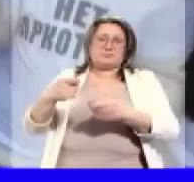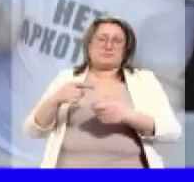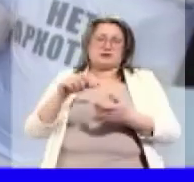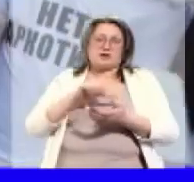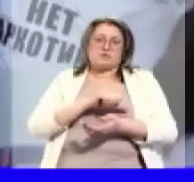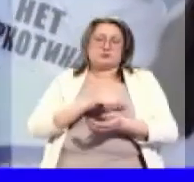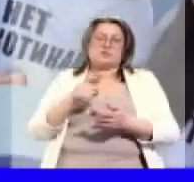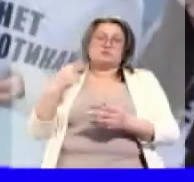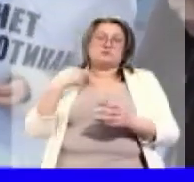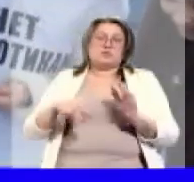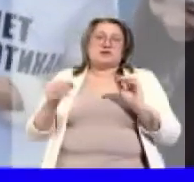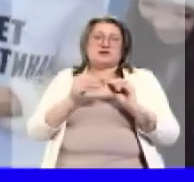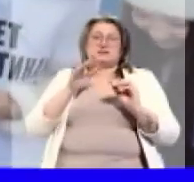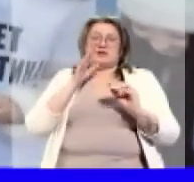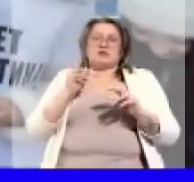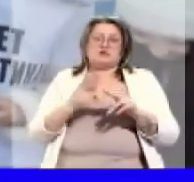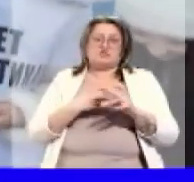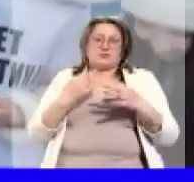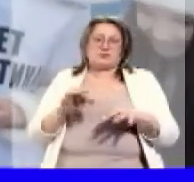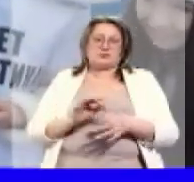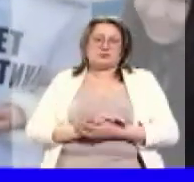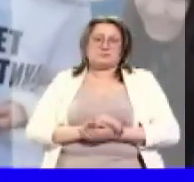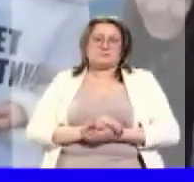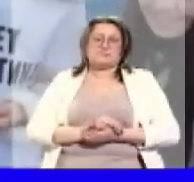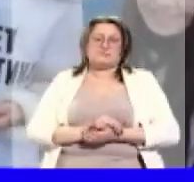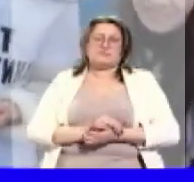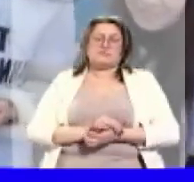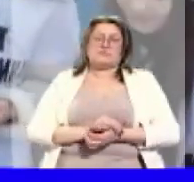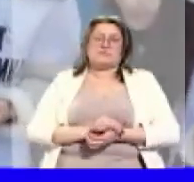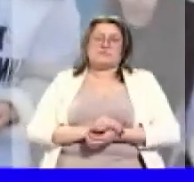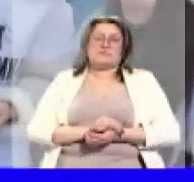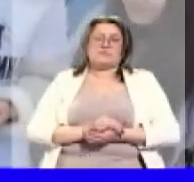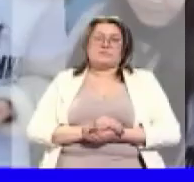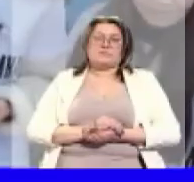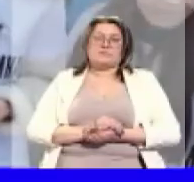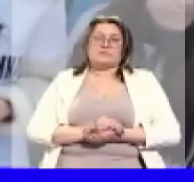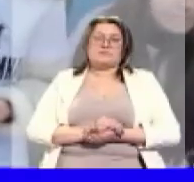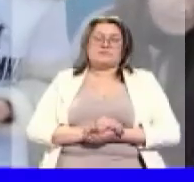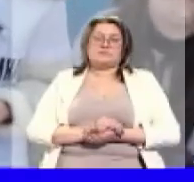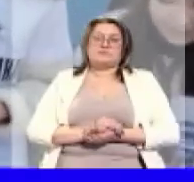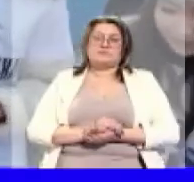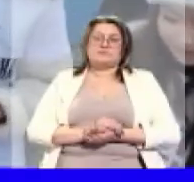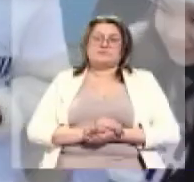бойынша 6 жылға дейін бас бостандығынан айыру жазасы көзделген. Рахат Сейтхан, Алексей Тнек, Қостанай телеарнасы.